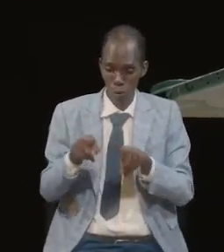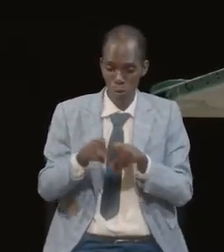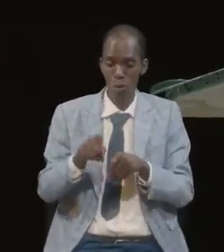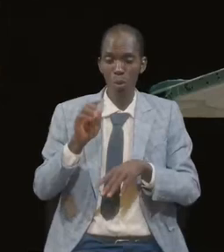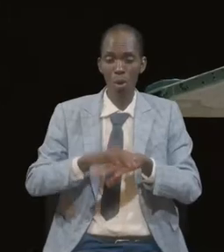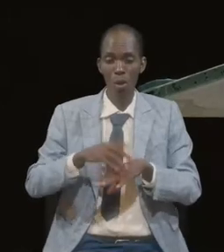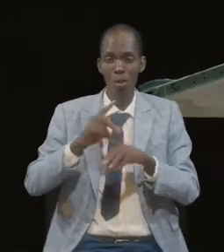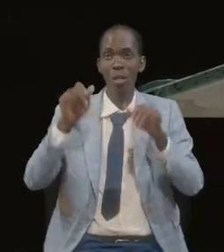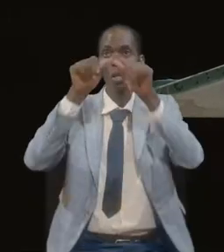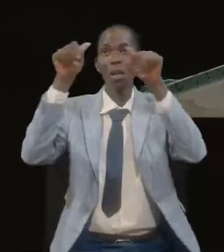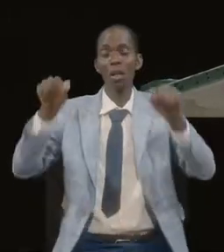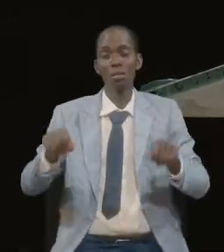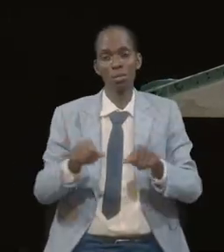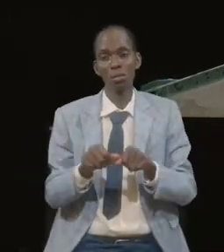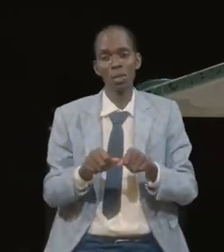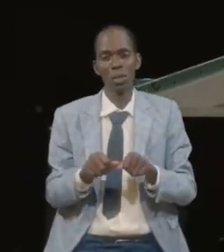pupitre.